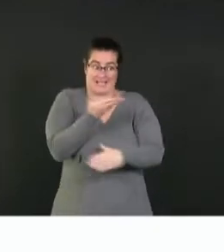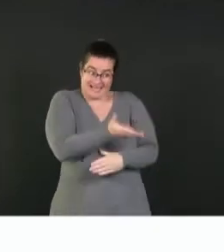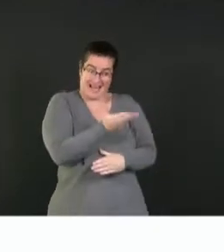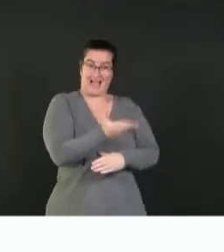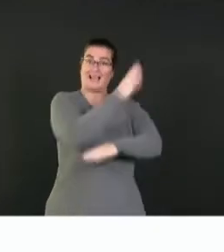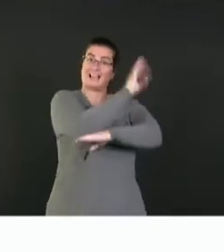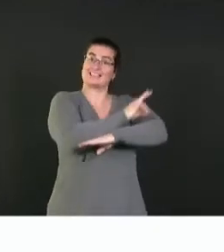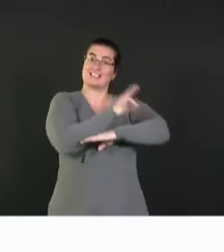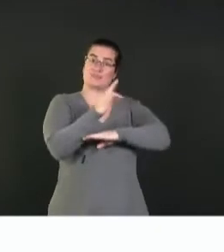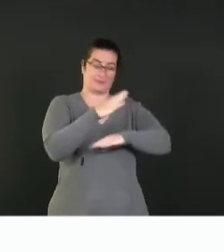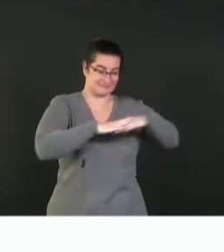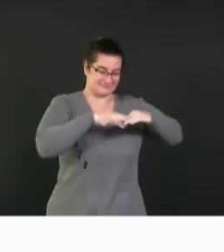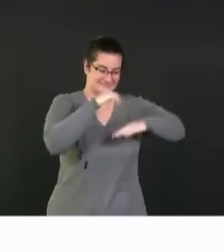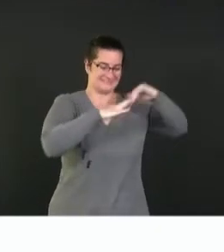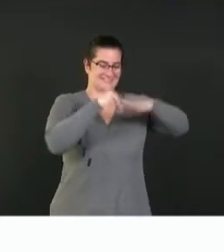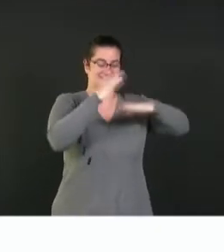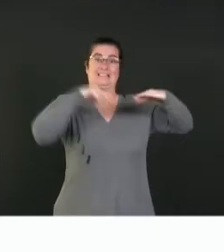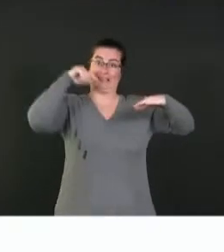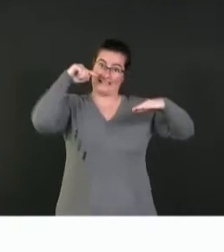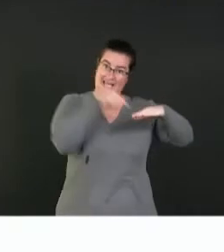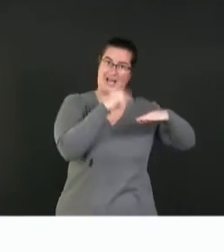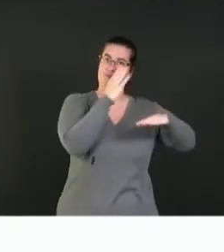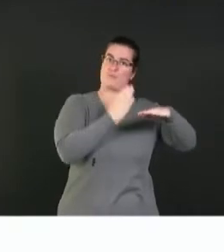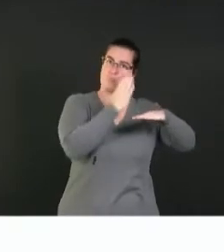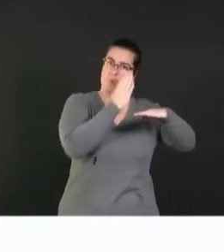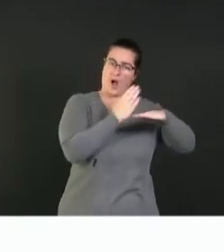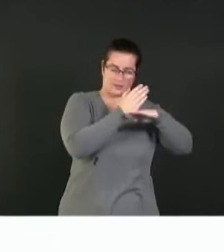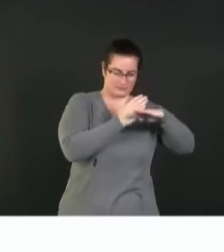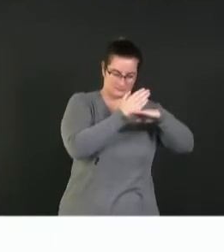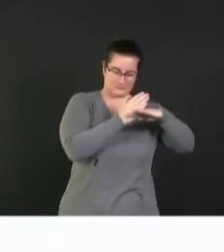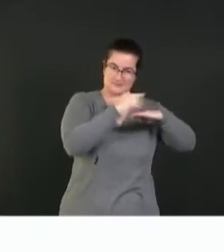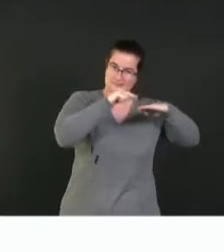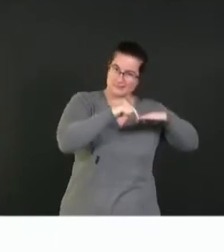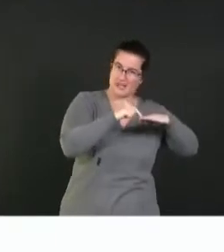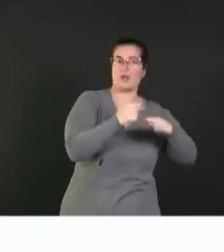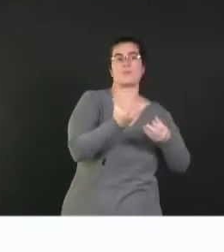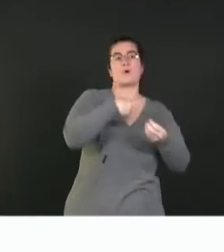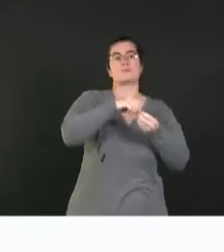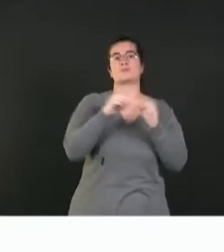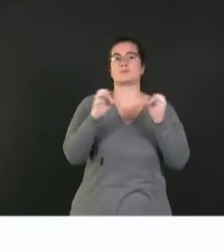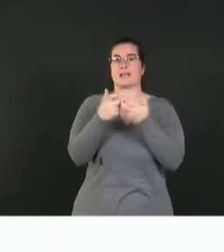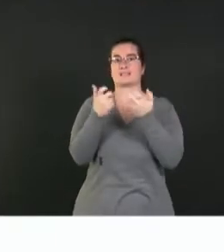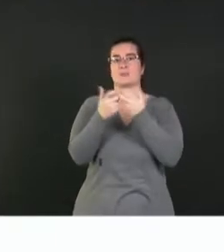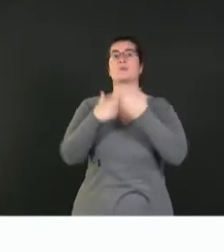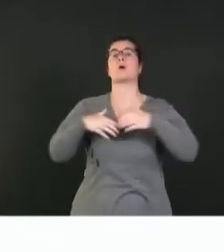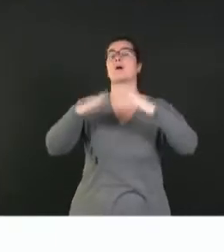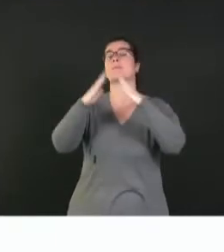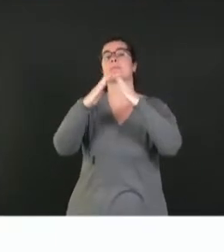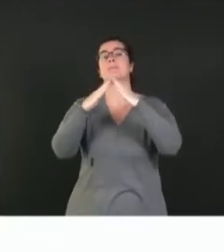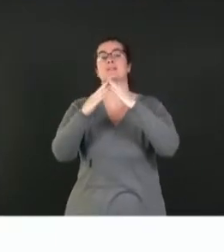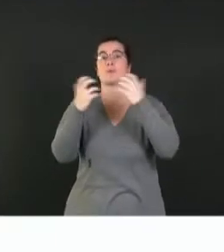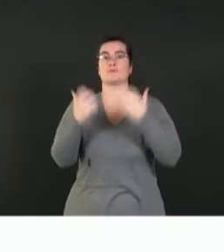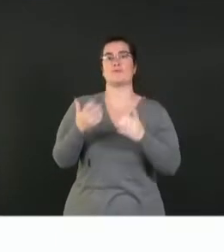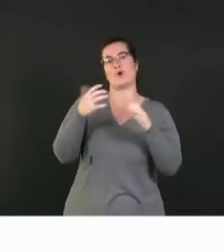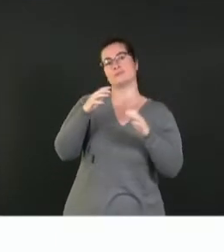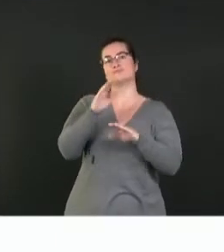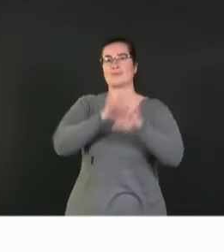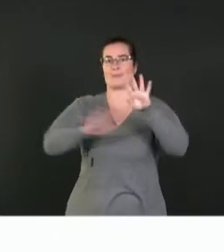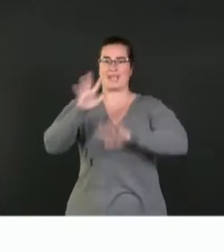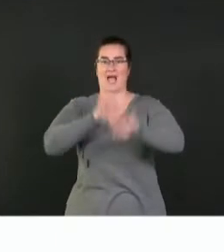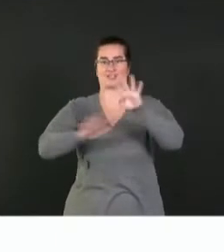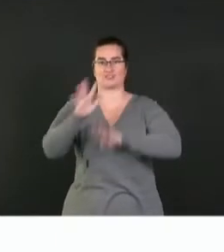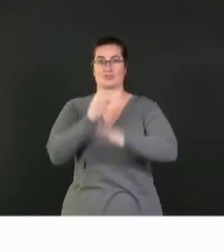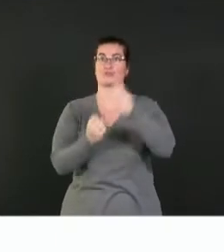sur l'utilisation du bois dans la construction, mais également dans les aménagements, dans la réhabilitation, parce que c'est un matériau qui peut utiliser, qui a de